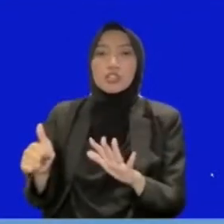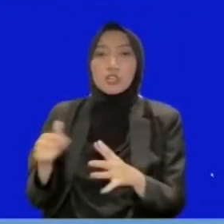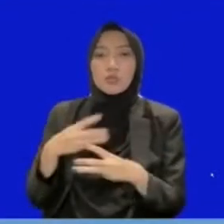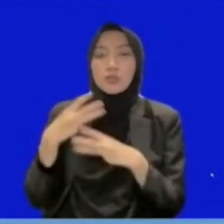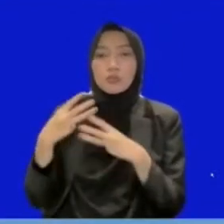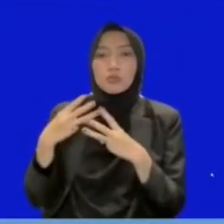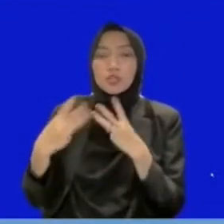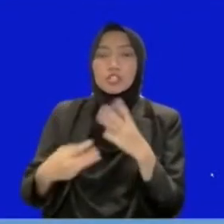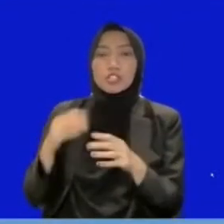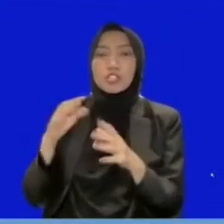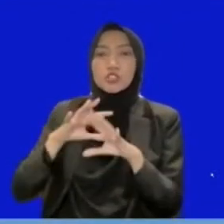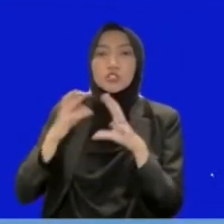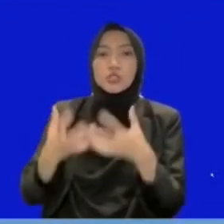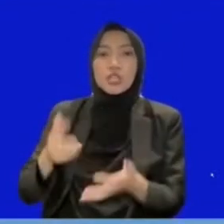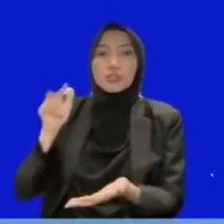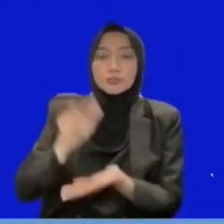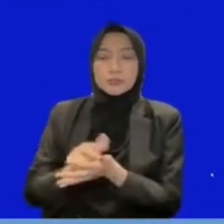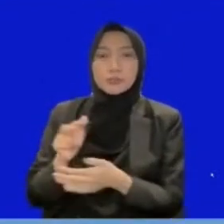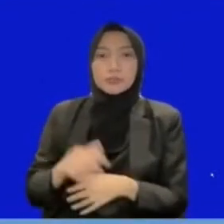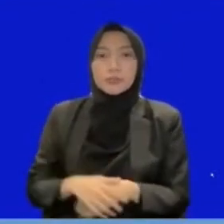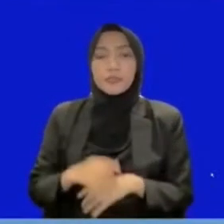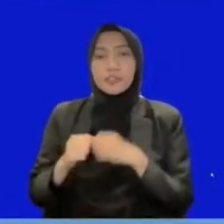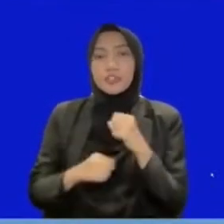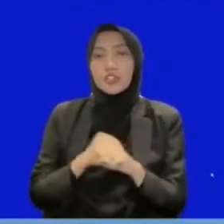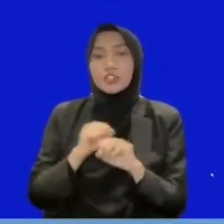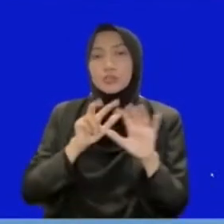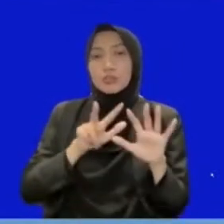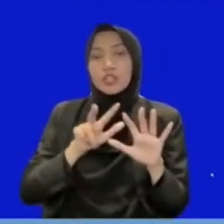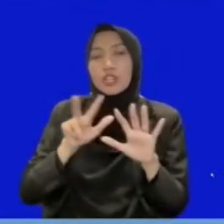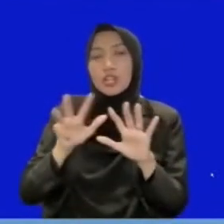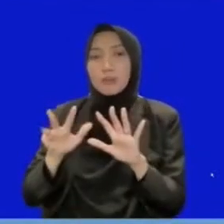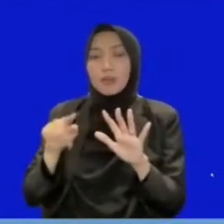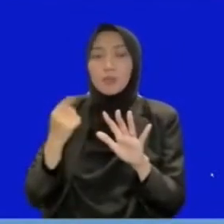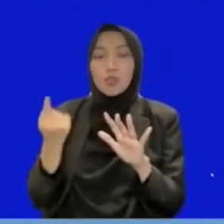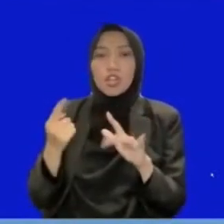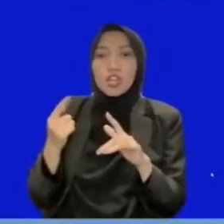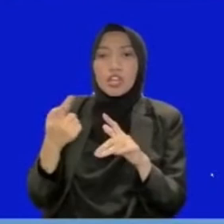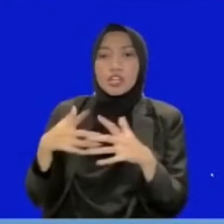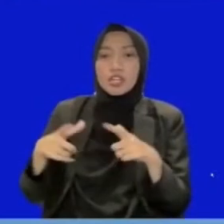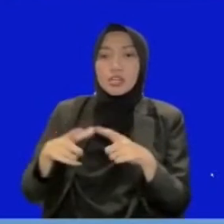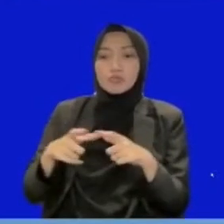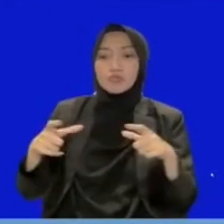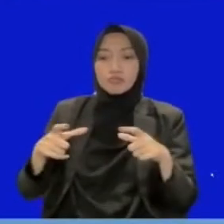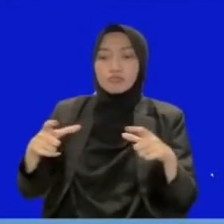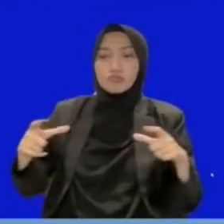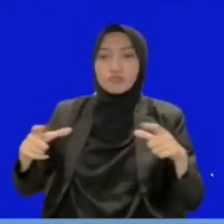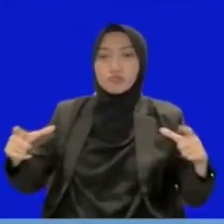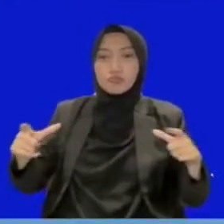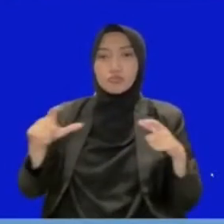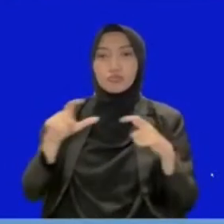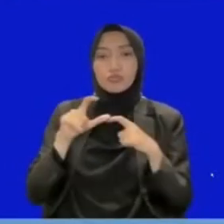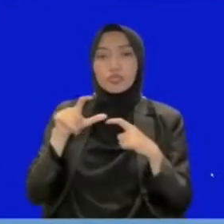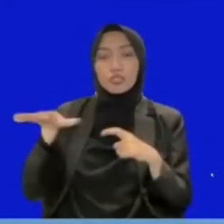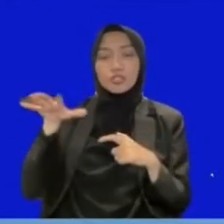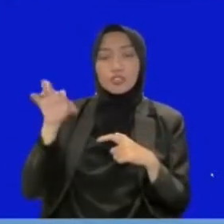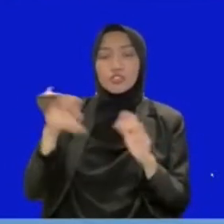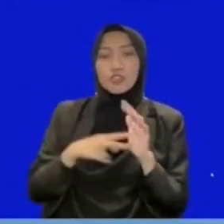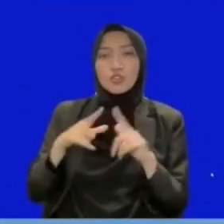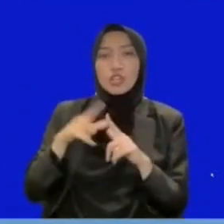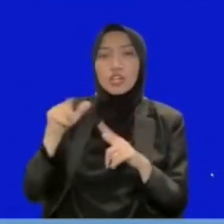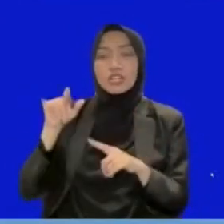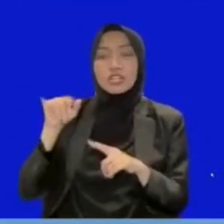warisan dunia. Kemudian di tahun 98 mulai ada zonasi yang sampai sekarang masih kita gunakan,